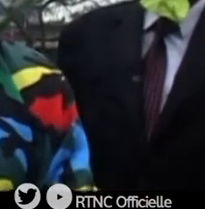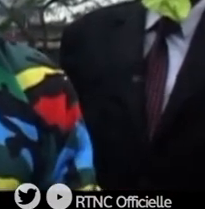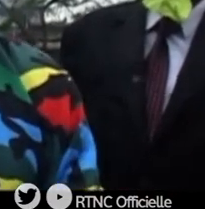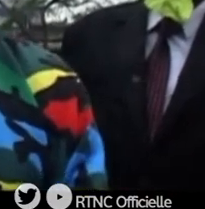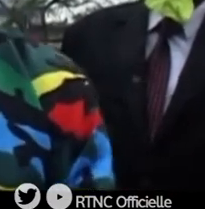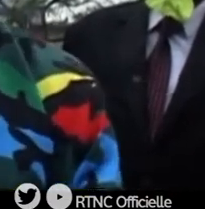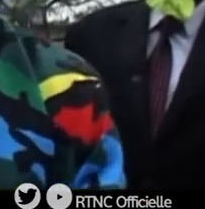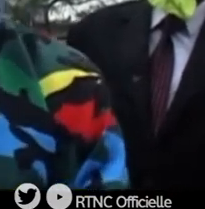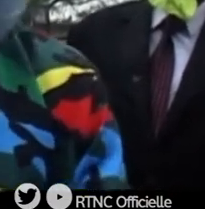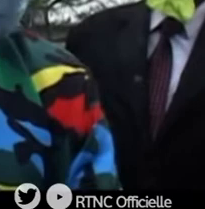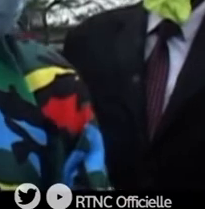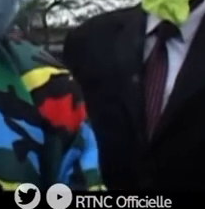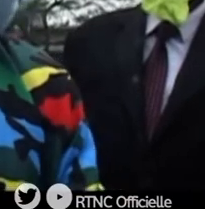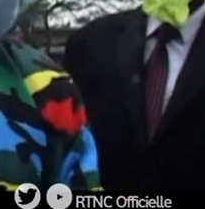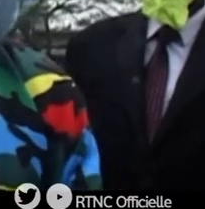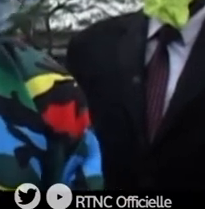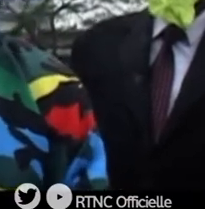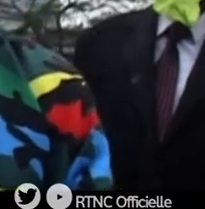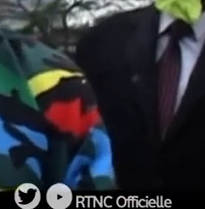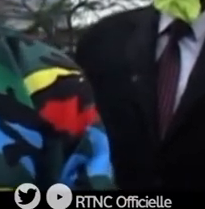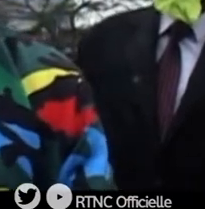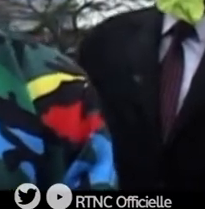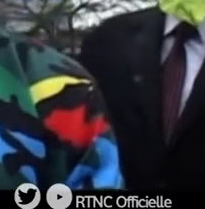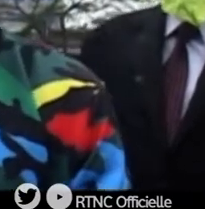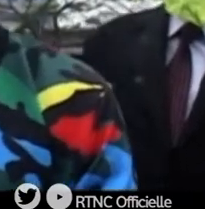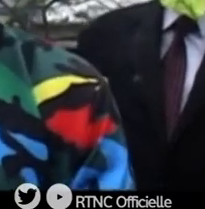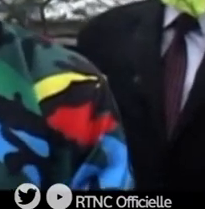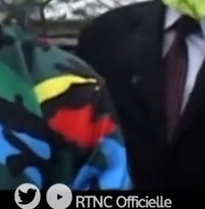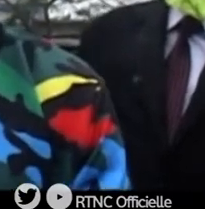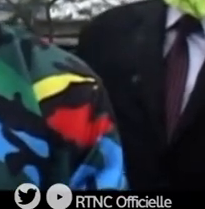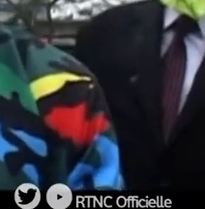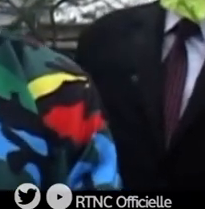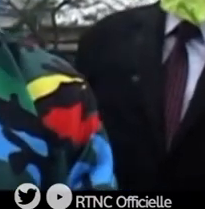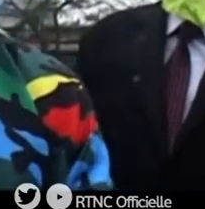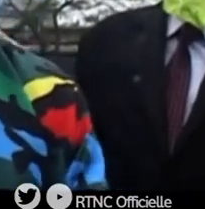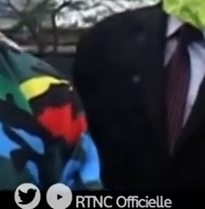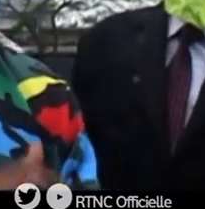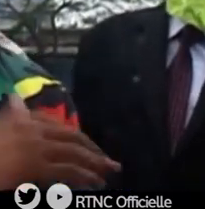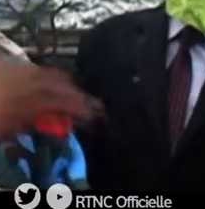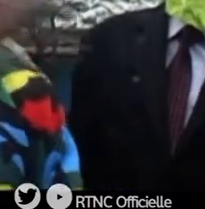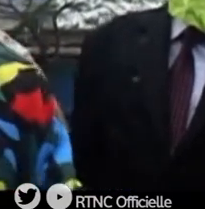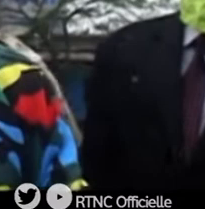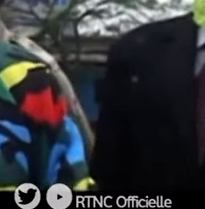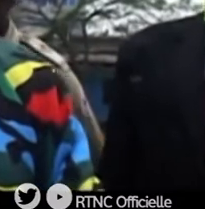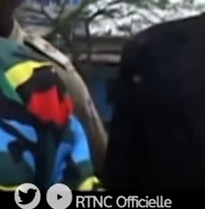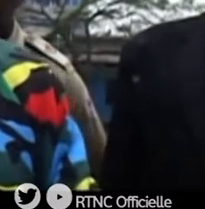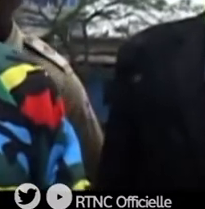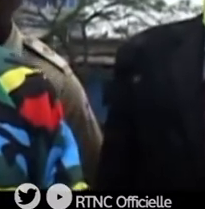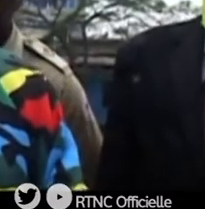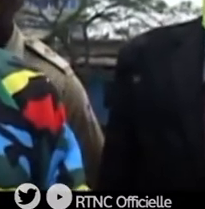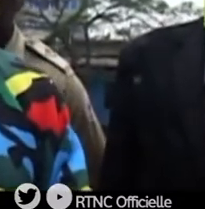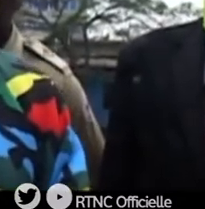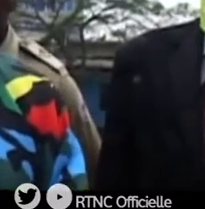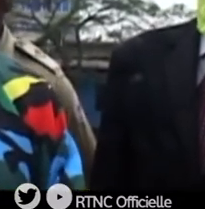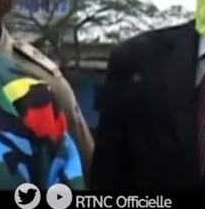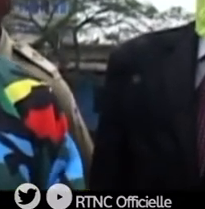encore. J'ai fait cela. Elle est revenue. Elle n'est pas checkée. 38,